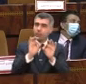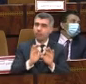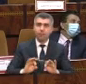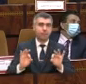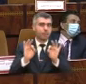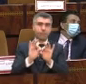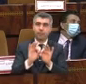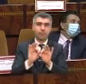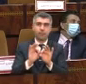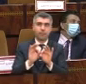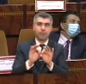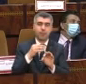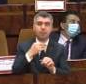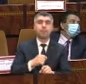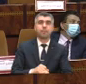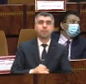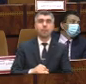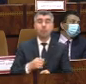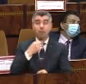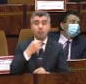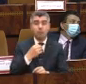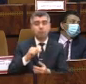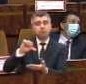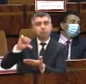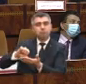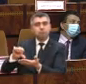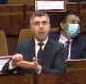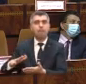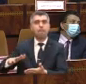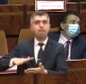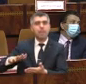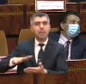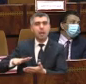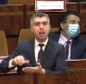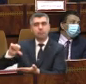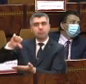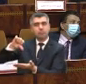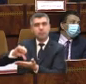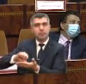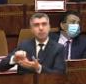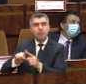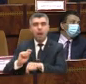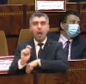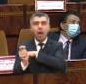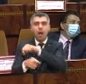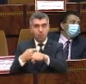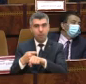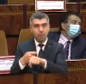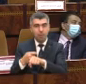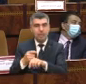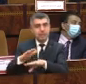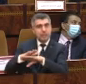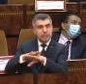المطروح. وبالتالي باستثناء بعض المدن والعواصم الكبرى في الباديه المغربيه ما كاين حتى شي